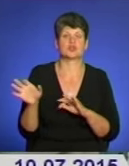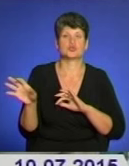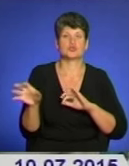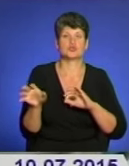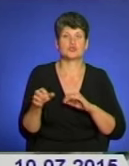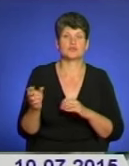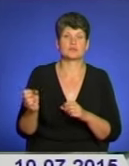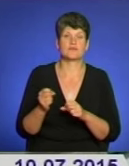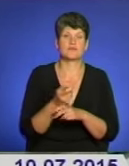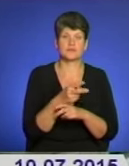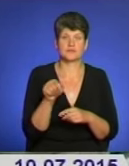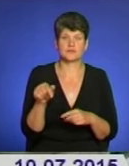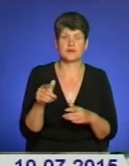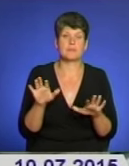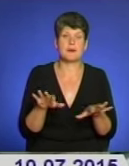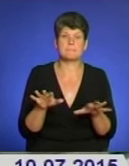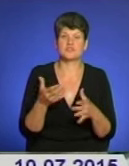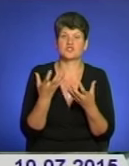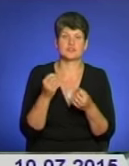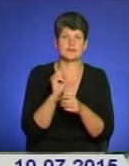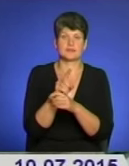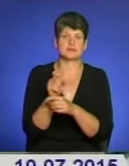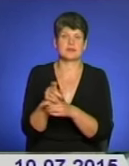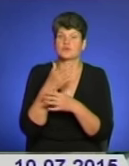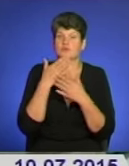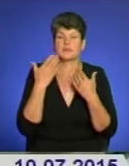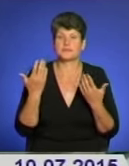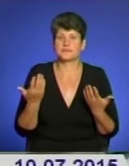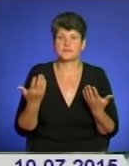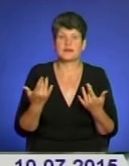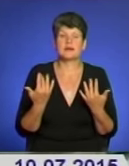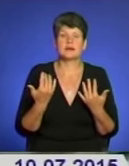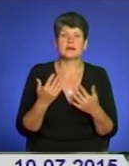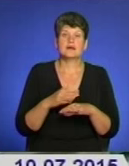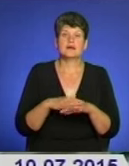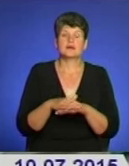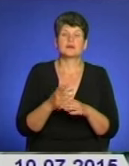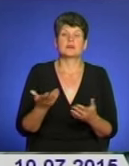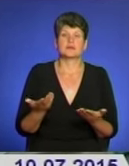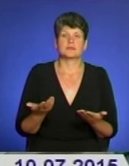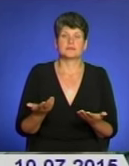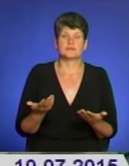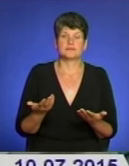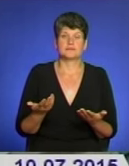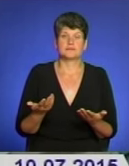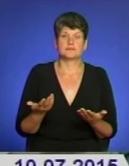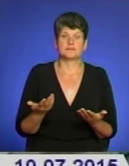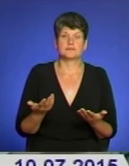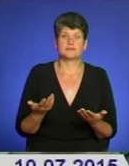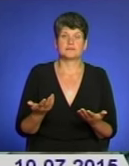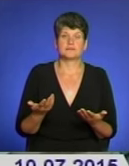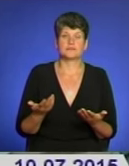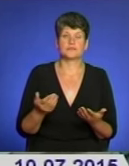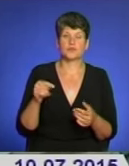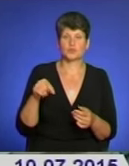але то таких ще місць не назначили, нам нема таких. А скільки тут ринок є? Скільки вже? О,